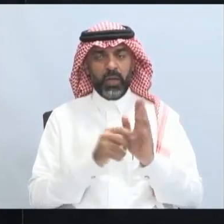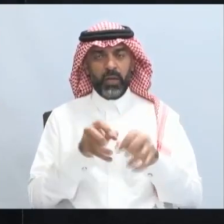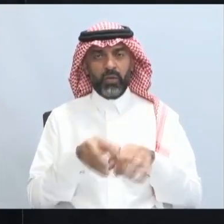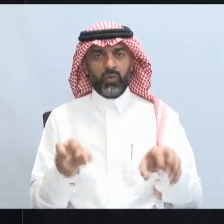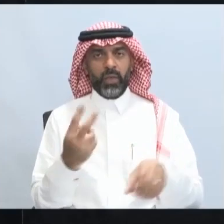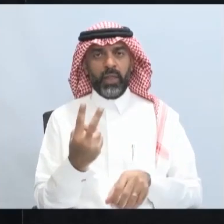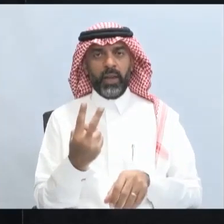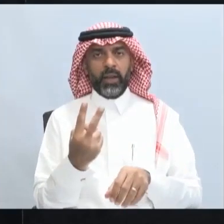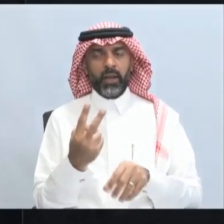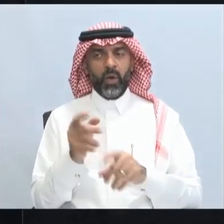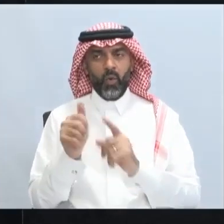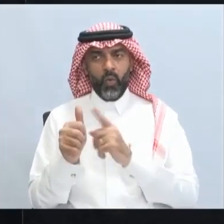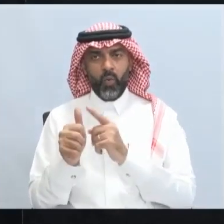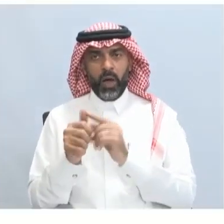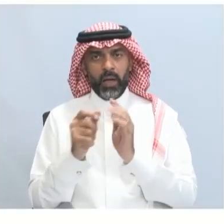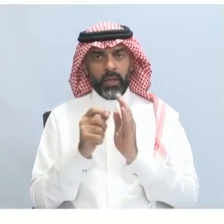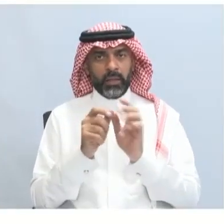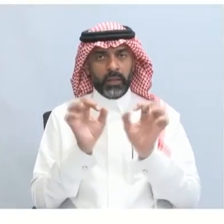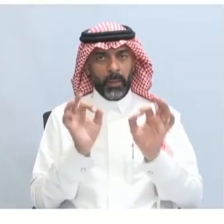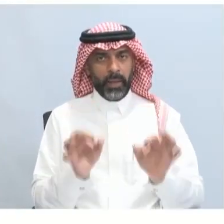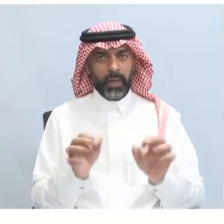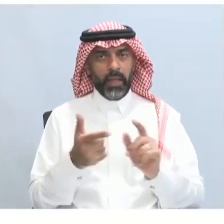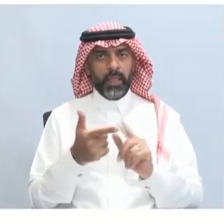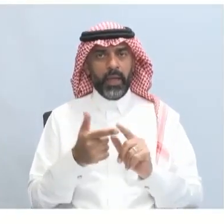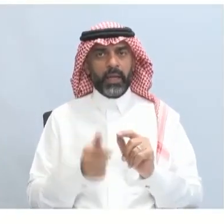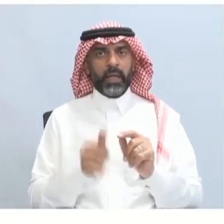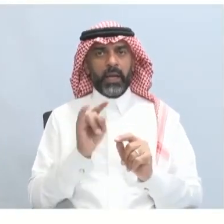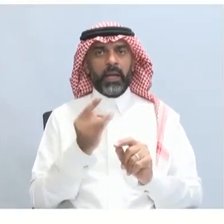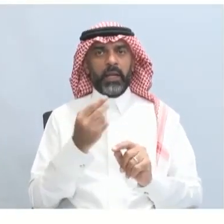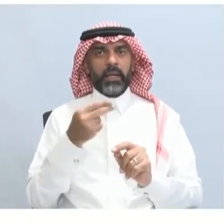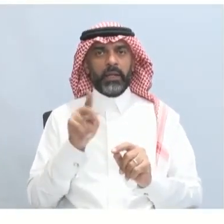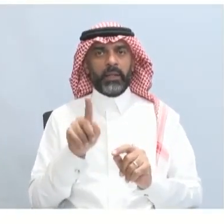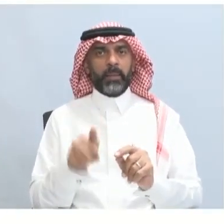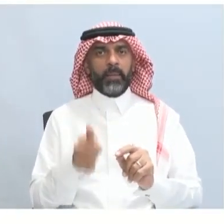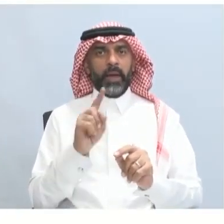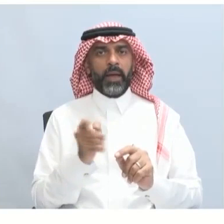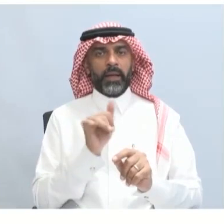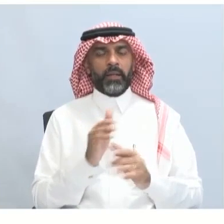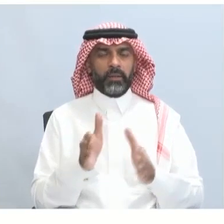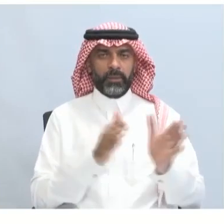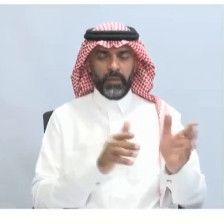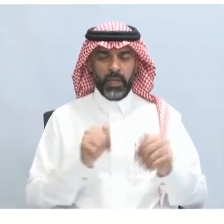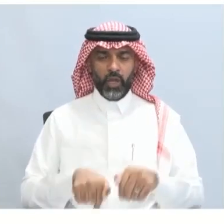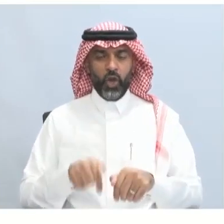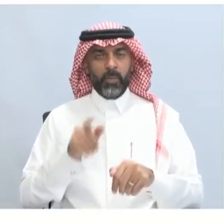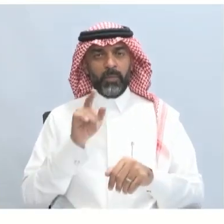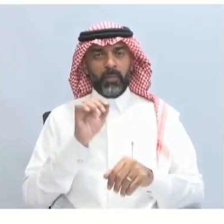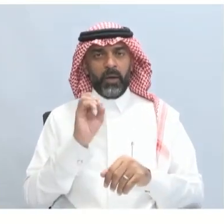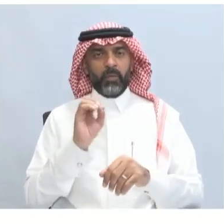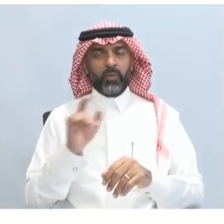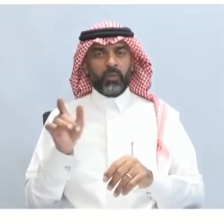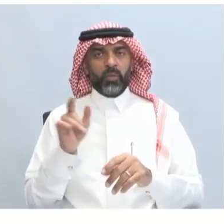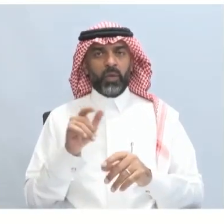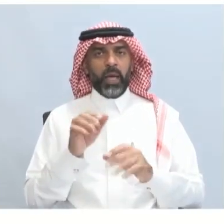وسنوضح في هذا الدرس المقصود بالشخص الطبيعي في ماهيه الشخص الطبيعي هو الانسان هو